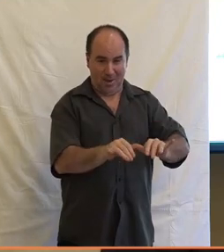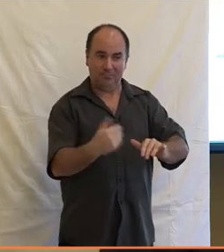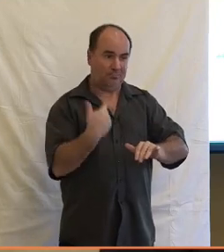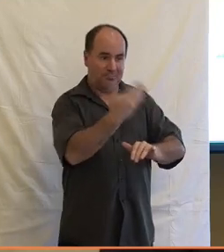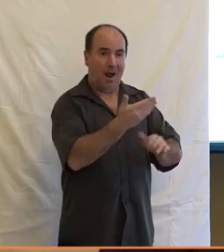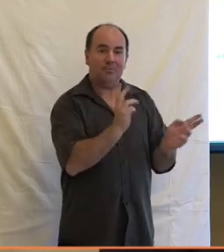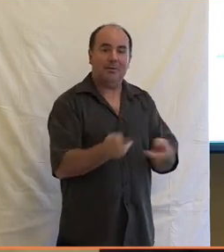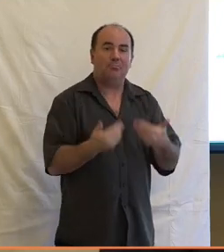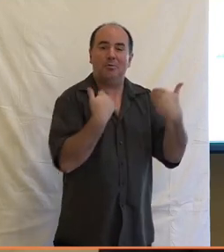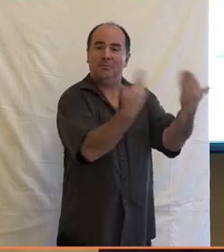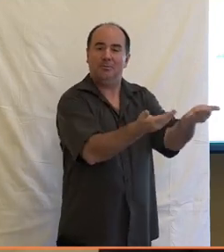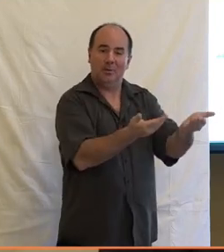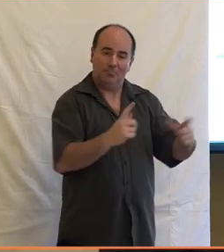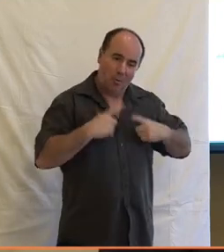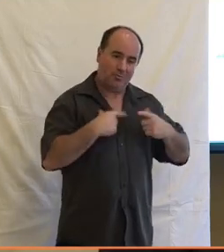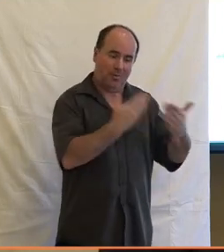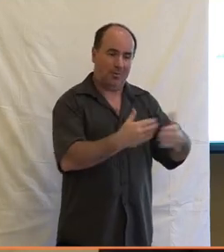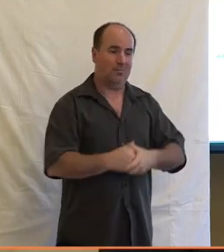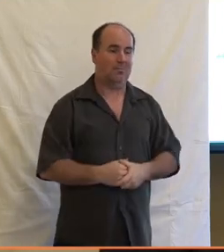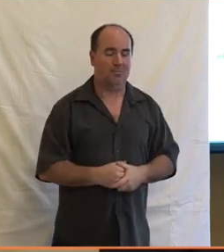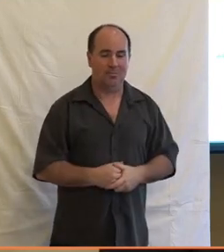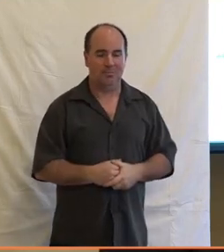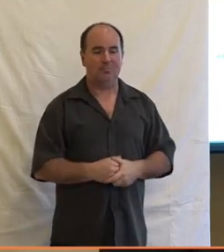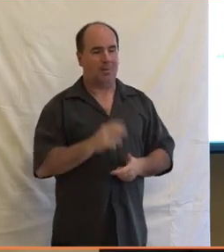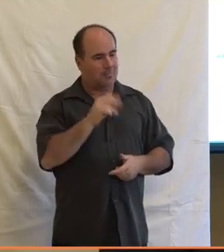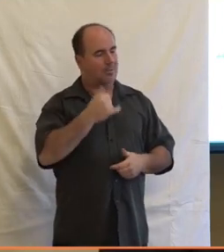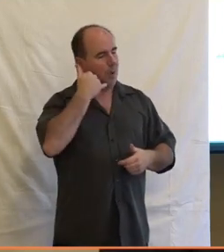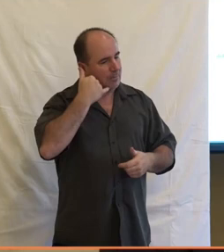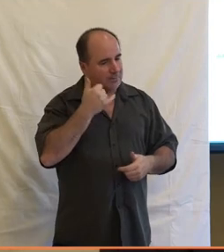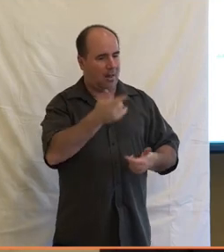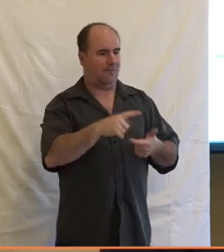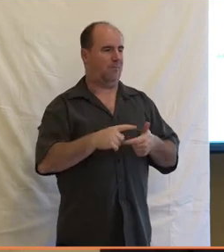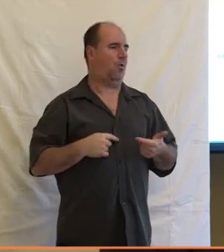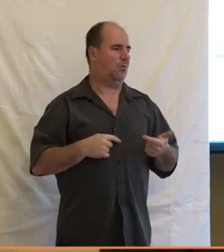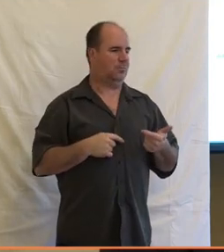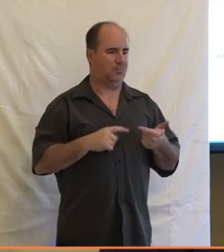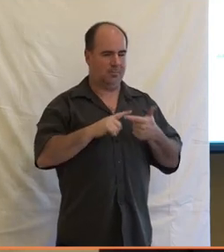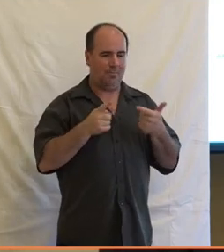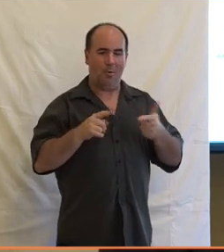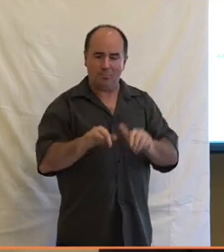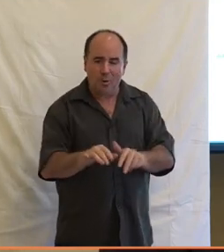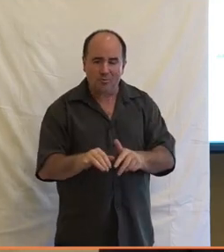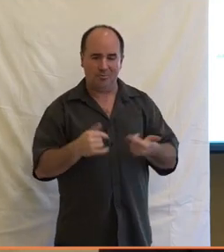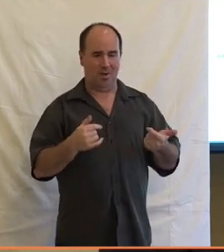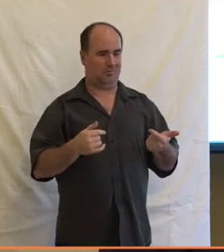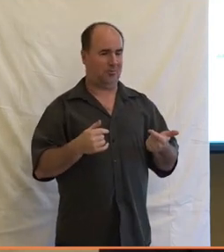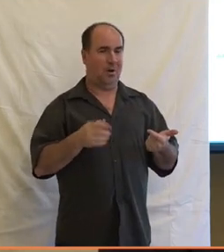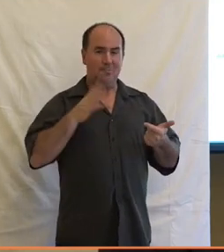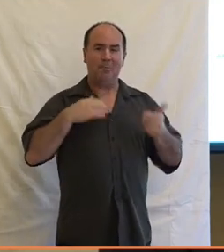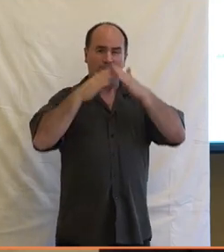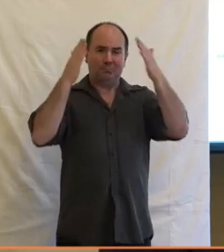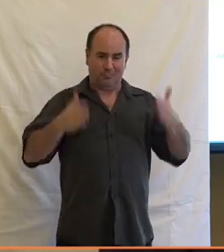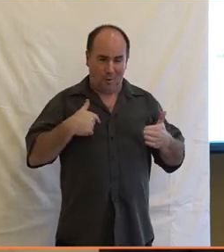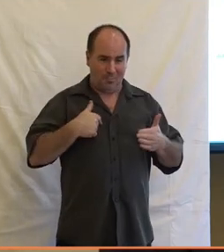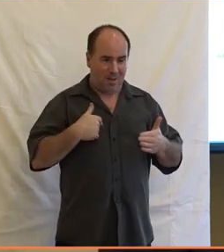operačním systému, ať už mobilního telefonu nebo počítače, který má doma, tak aby se třeba toto učili